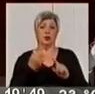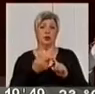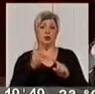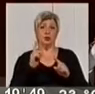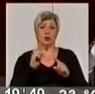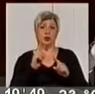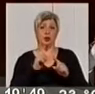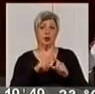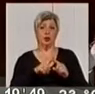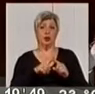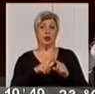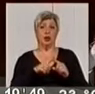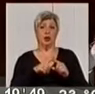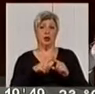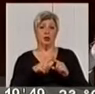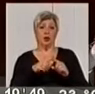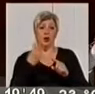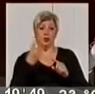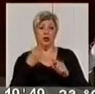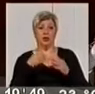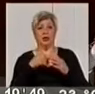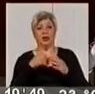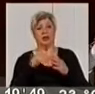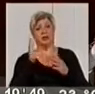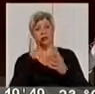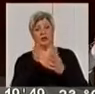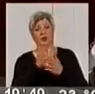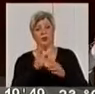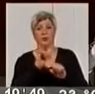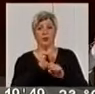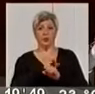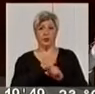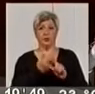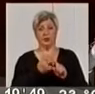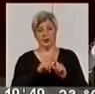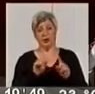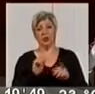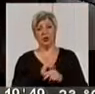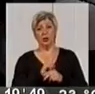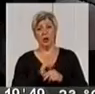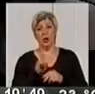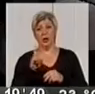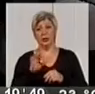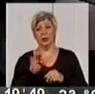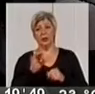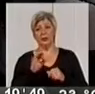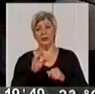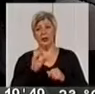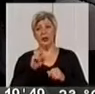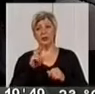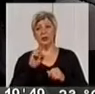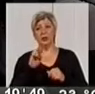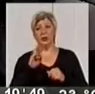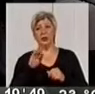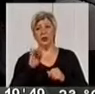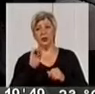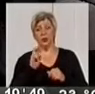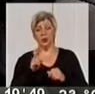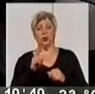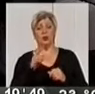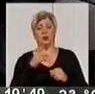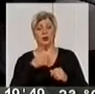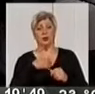скажімо, напрямків відпочинку дітей, і він є на сьогоднішній день нормальний. Ну, до речі, пан Слободенюк, від якого ми слухали питання